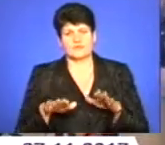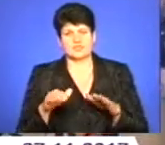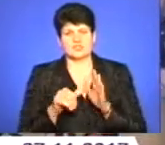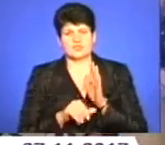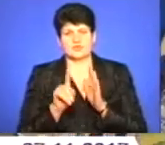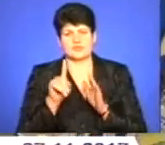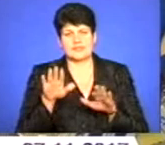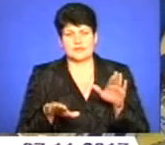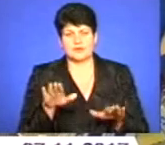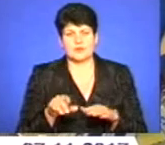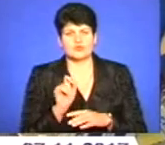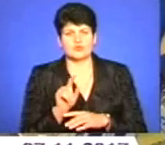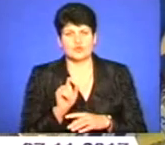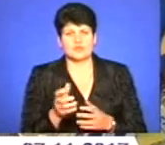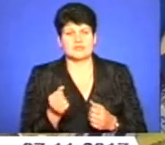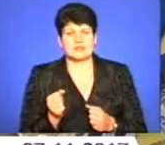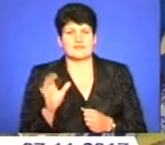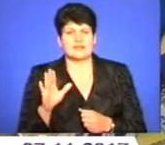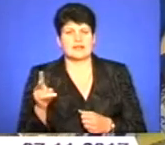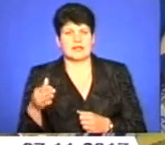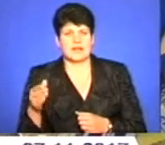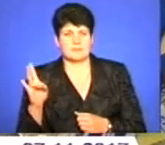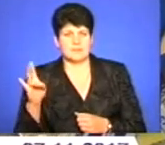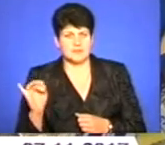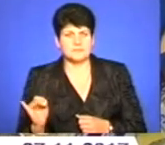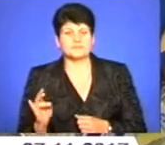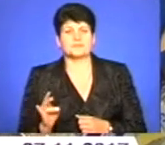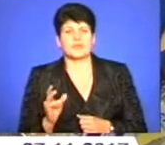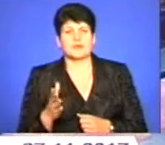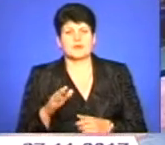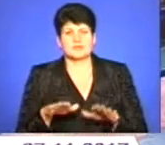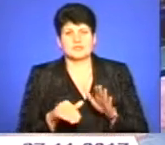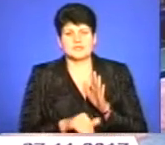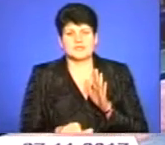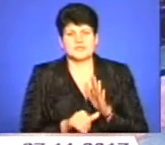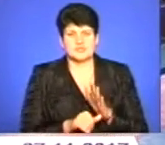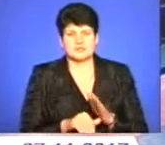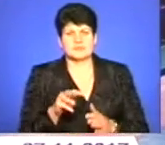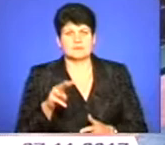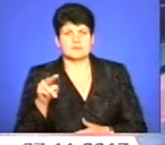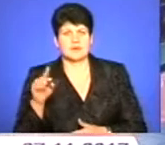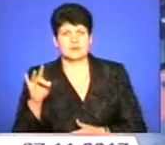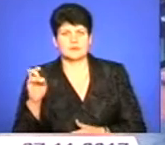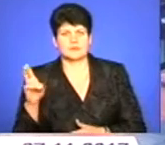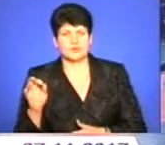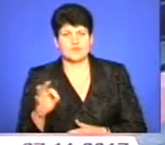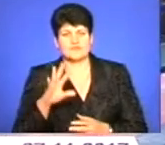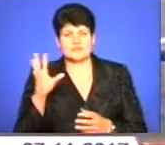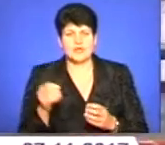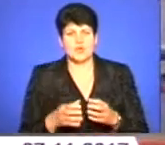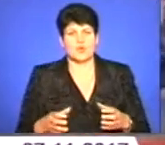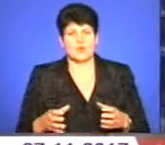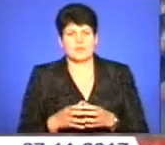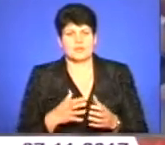друге золото дісталось Валерію Рибіну. Кращим у вазі 66 кілограмів став Максим Предко. У загальнокомандному заліку